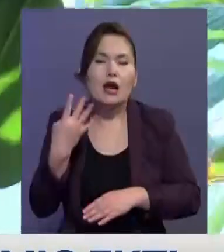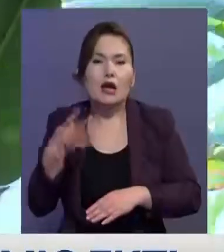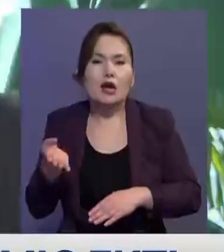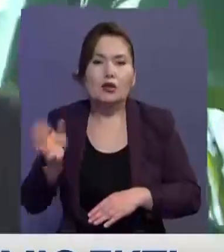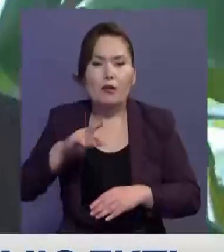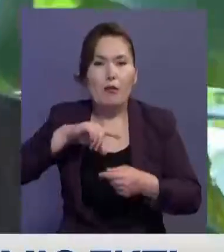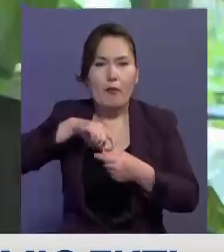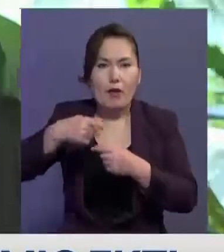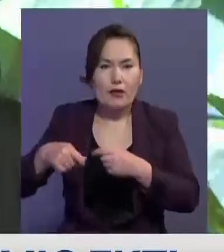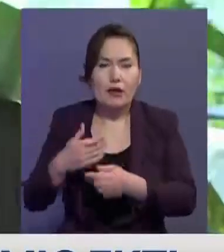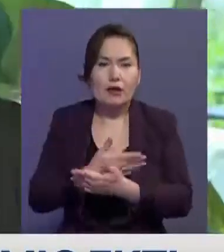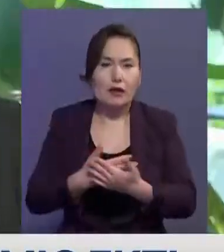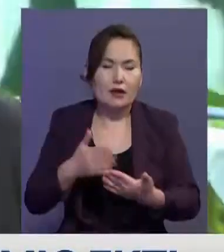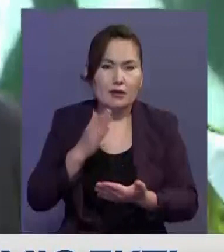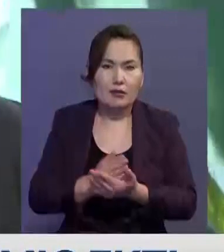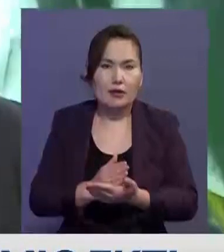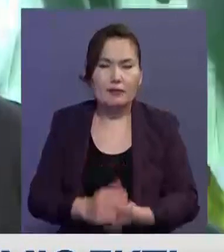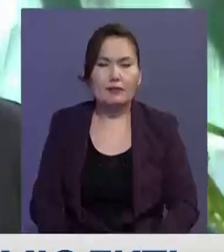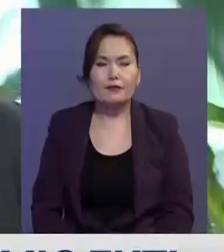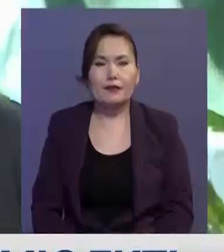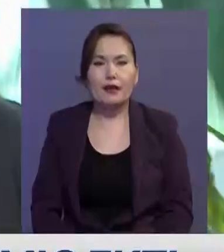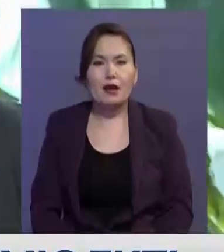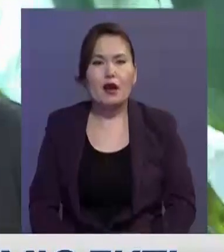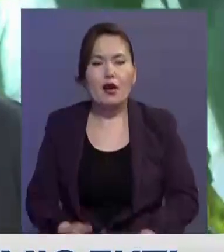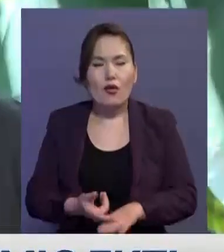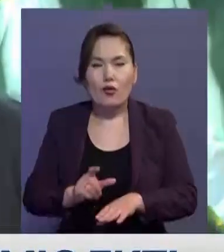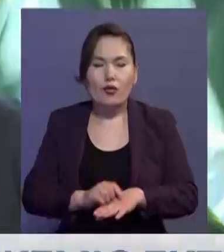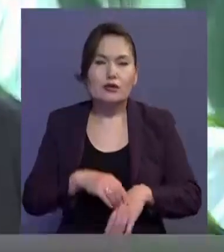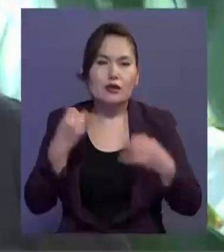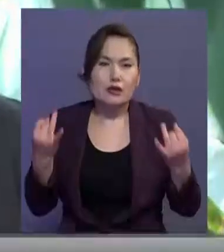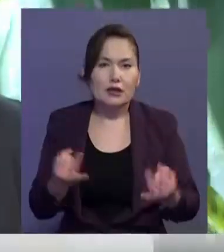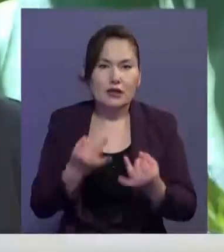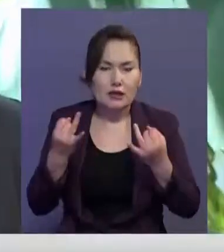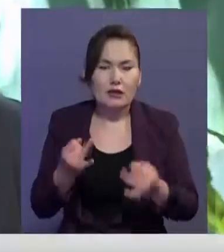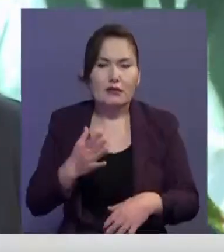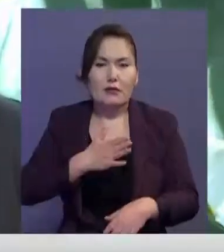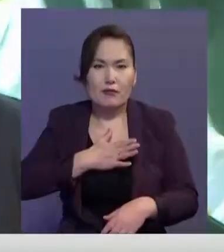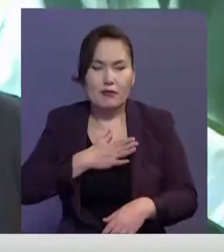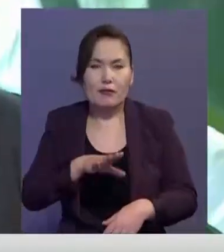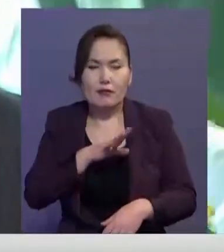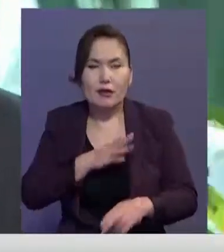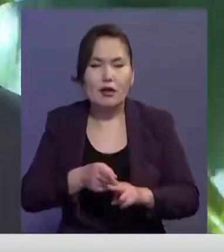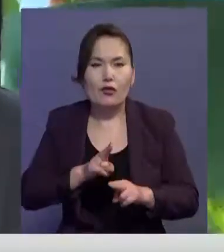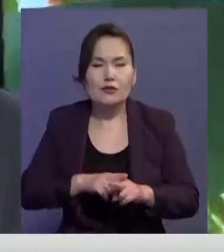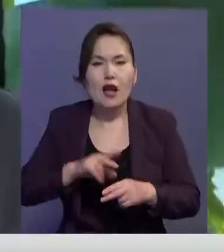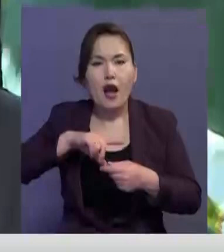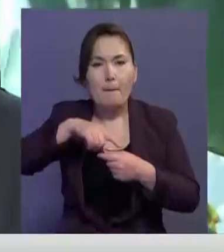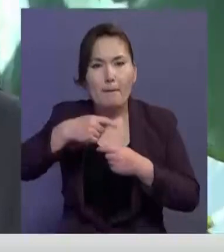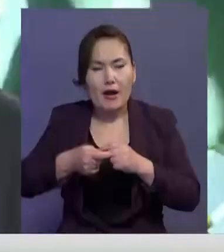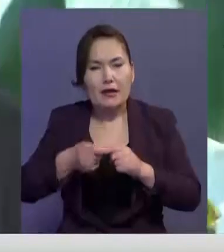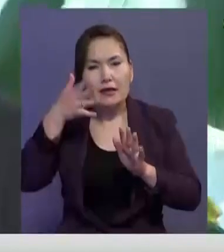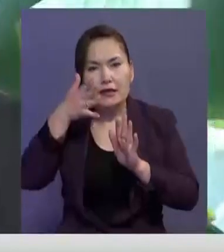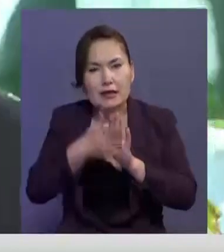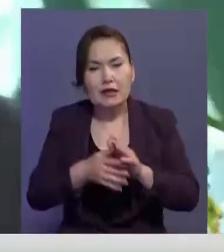өсіп тұр. Бананның пісу жолын кішкене қызығушылық оянғаннан кейін зерттеп, соның жаңағы